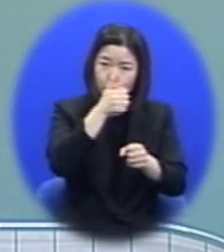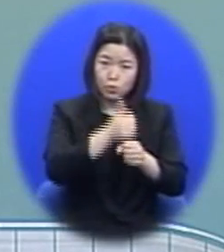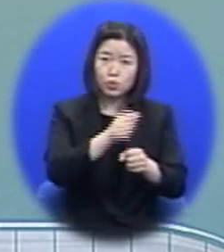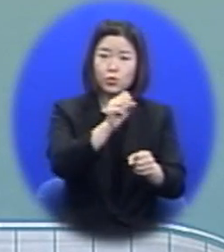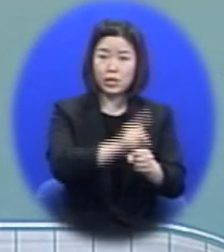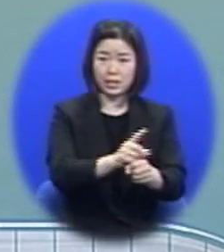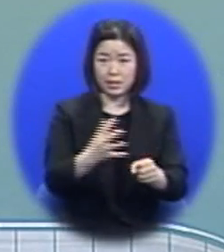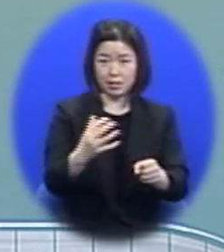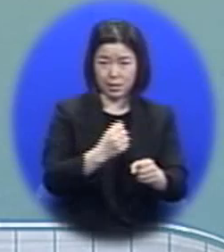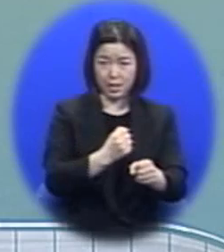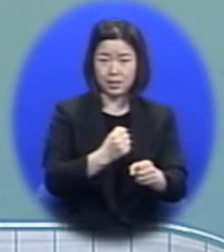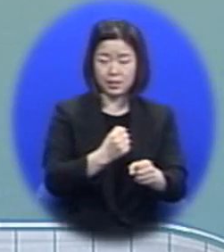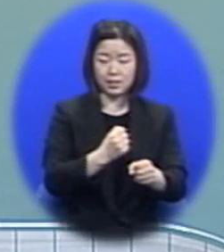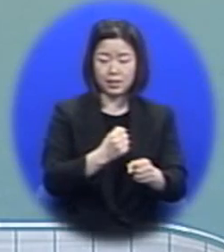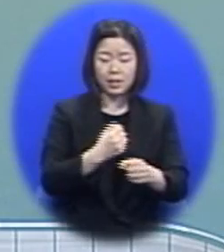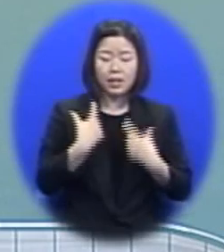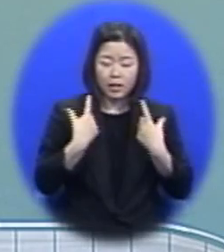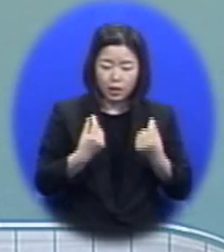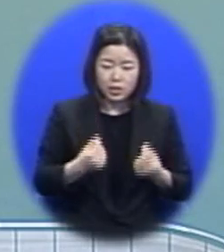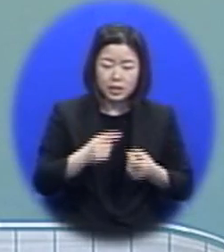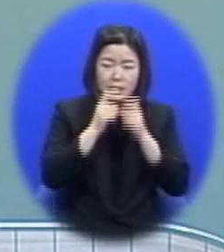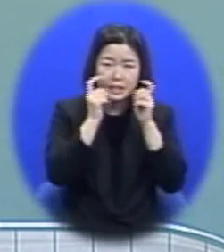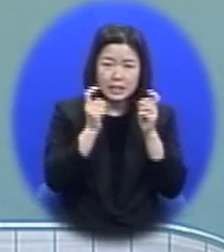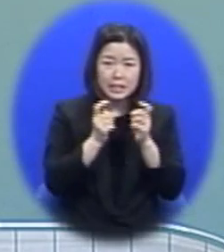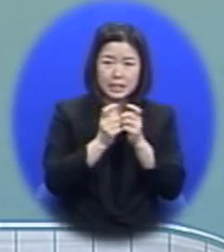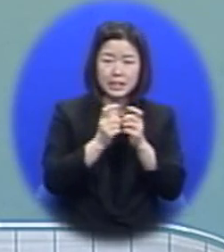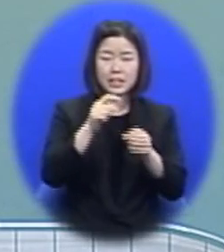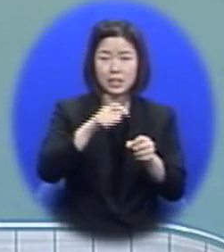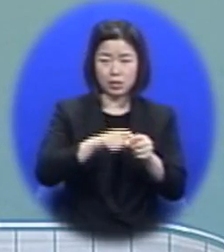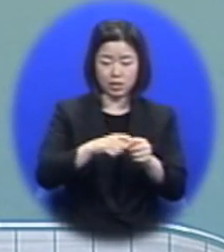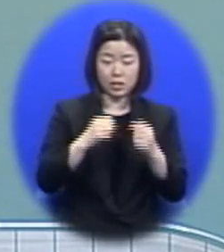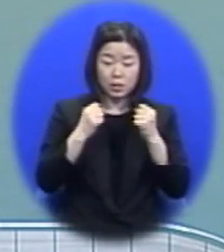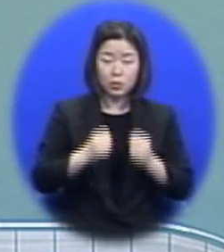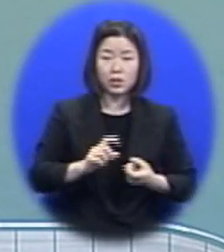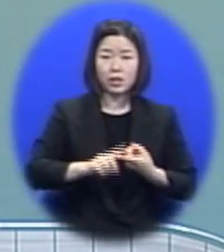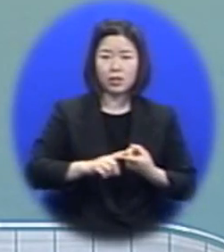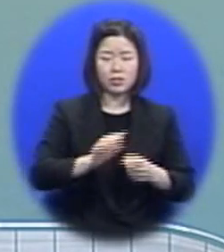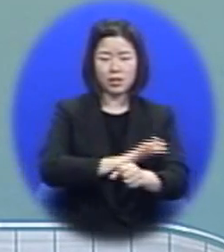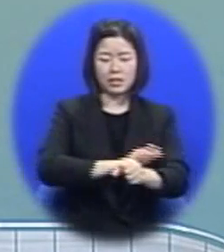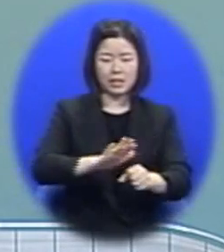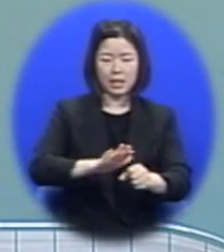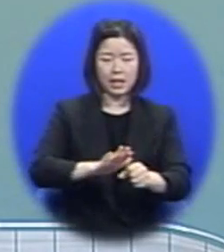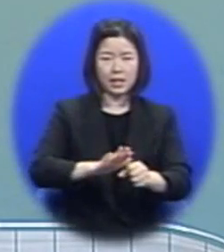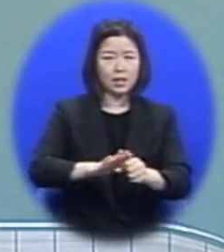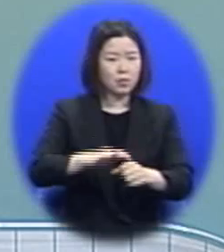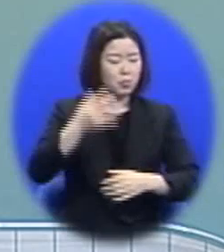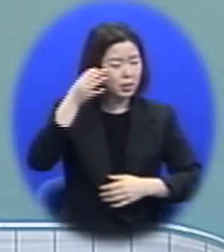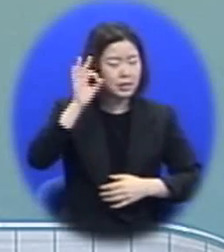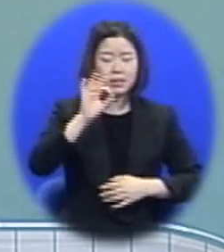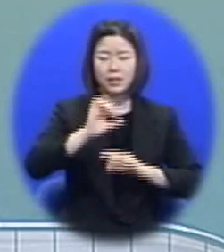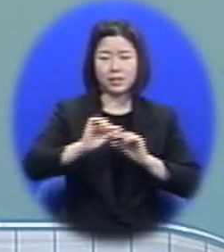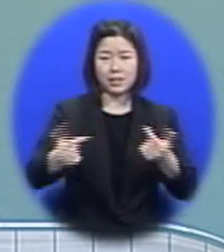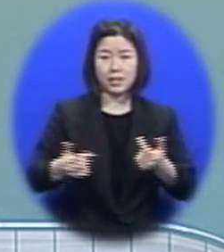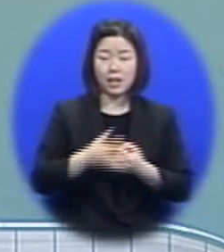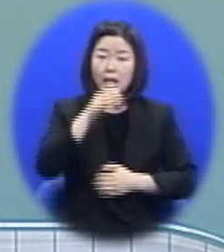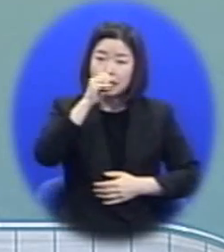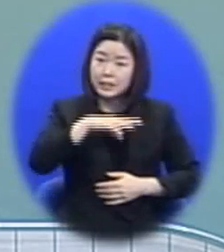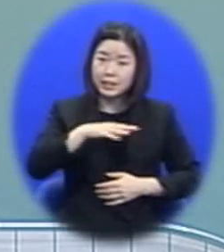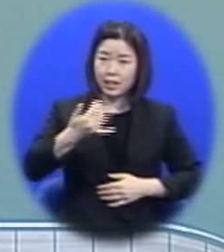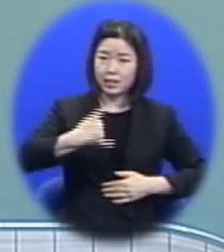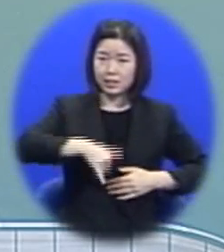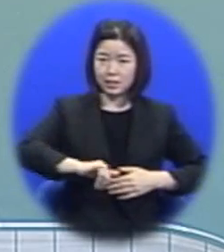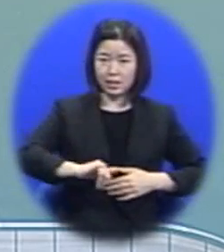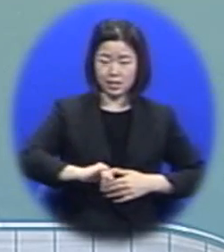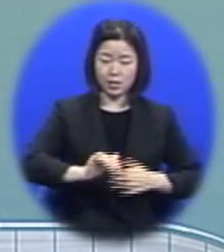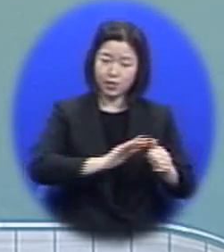것 여전히 이기적인 존재라는 것을 잘 인정하지 않습니다 그저 자녀를 사랑하면 그자 자녀를